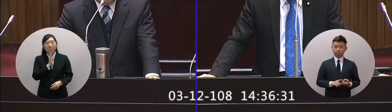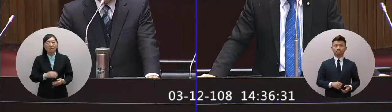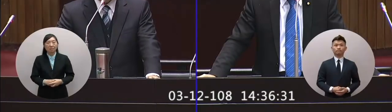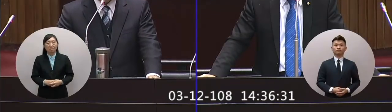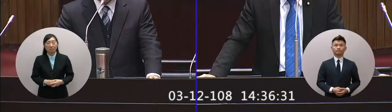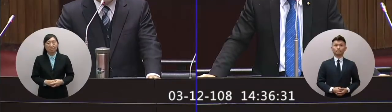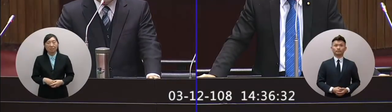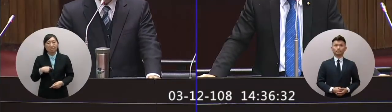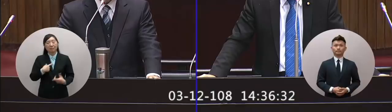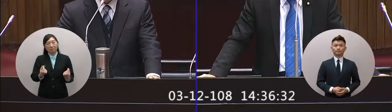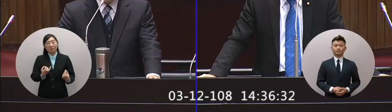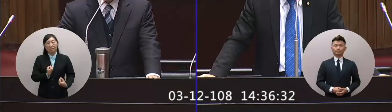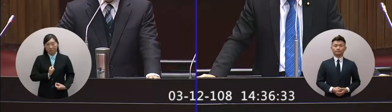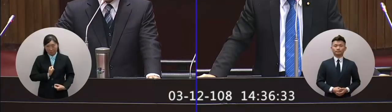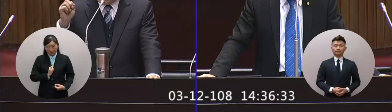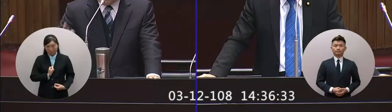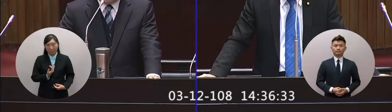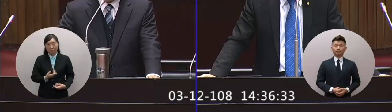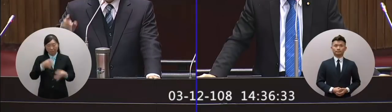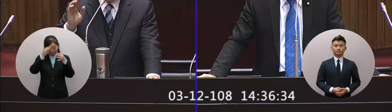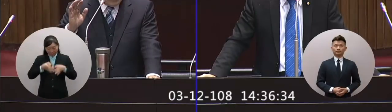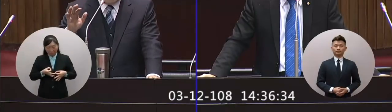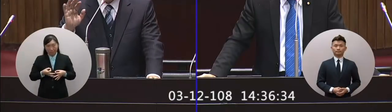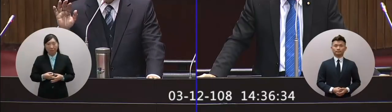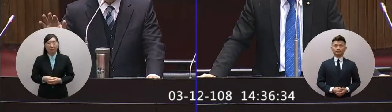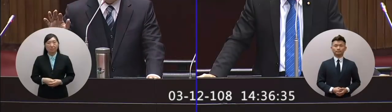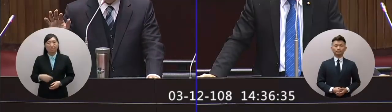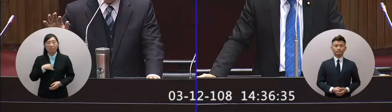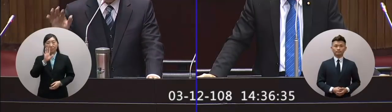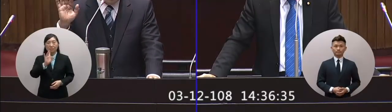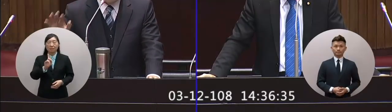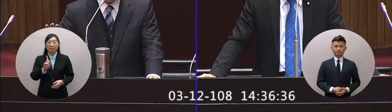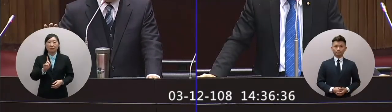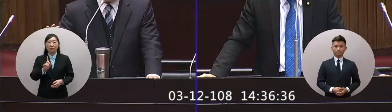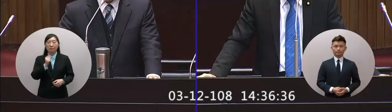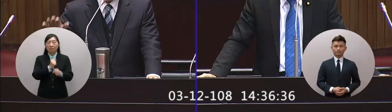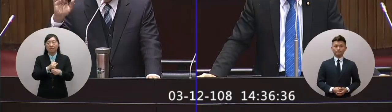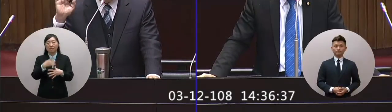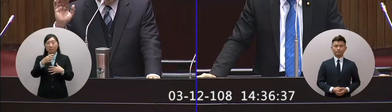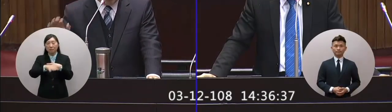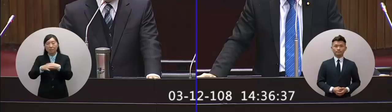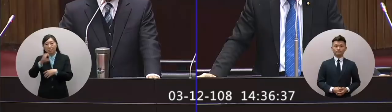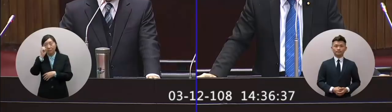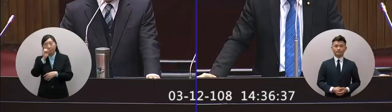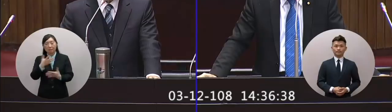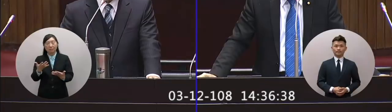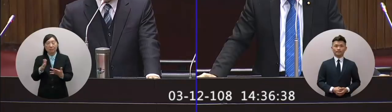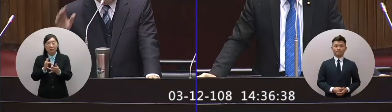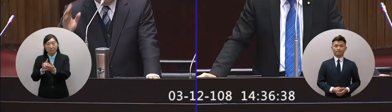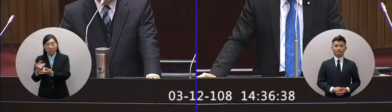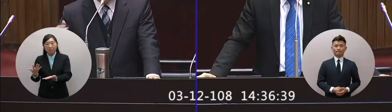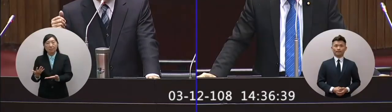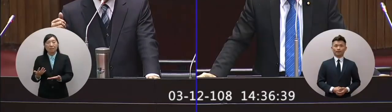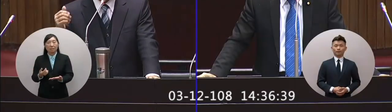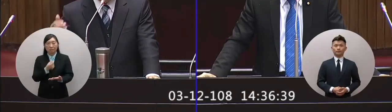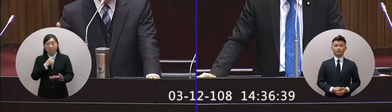我们也要很谦卑的检讨我们哪些地方做得不好，或者不够好，或